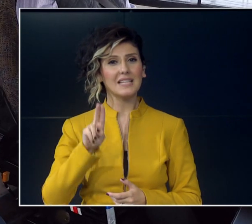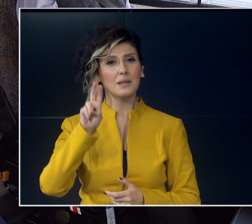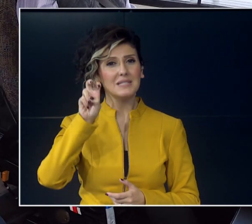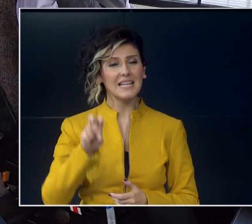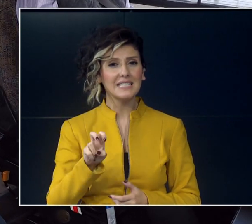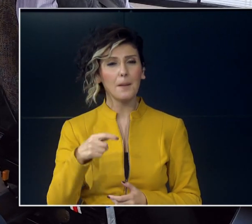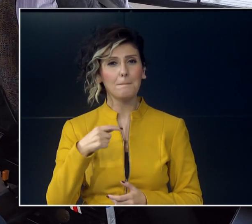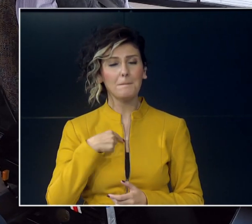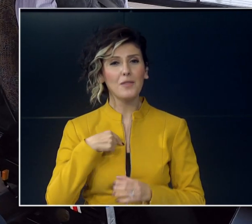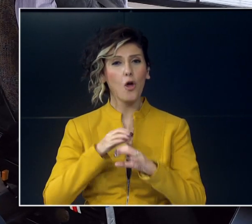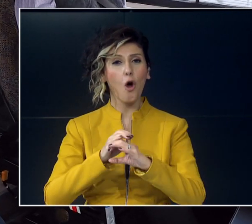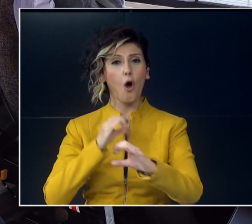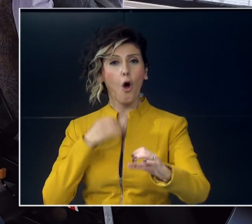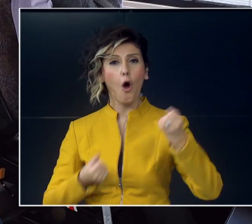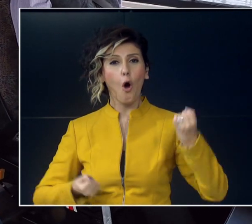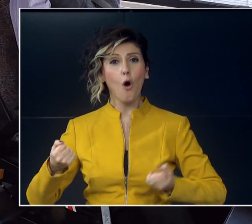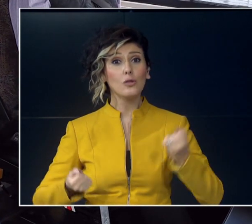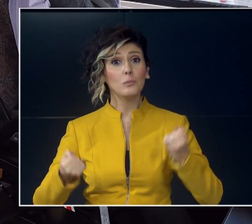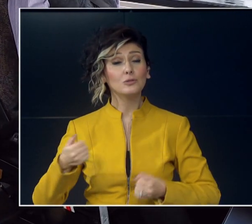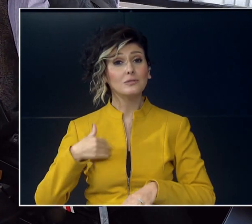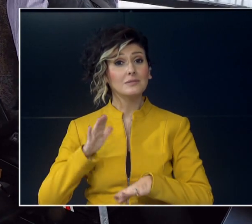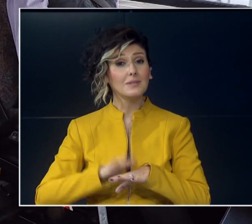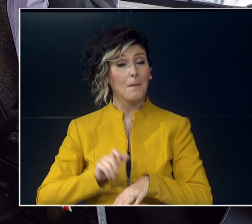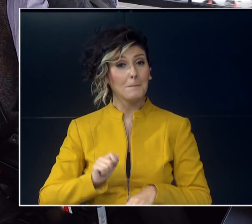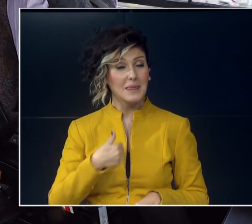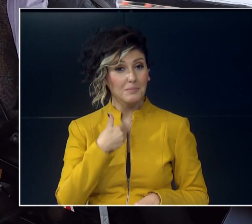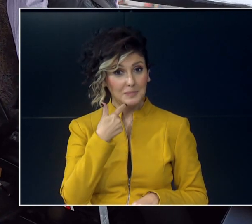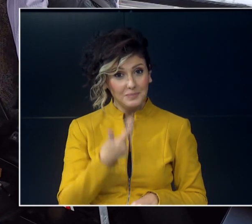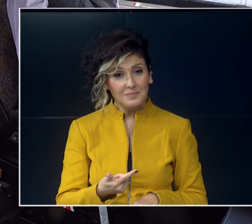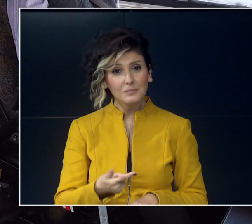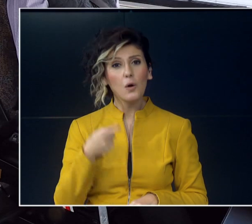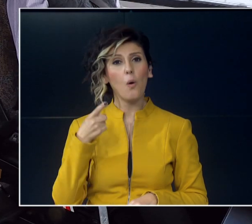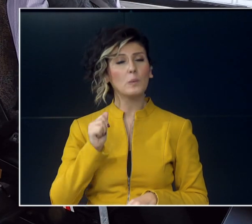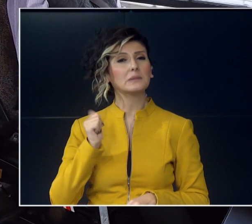1978'de ben otobüsçülüğe başladım. O zaman